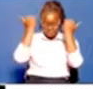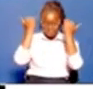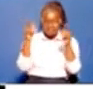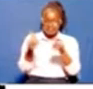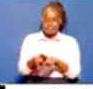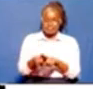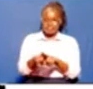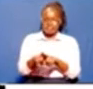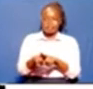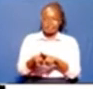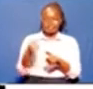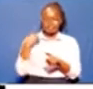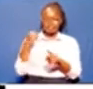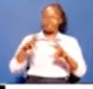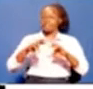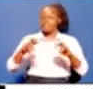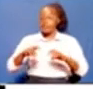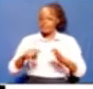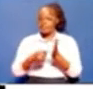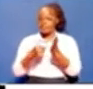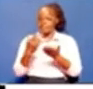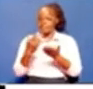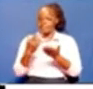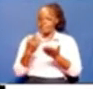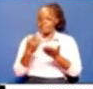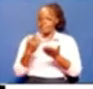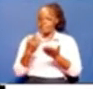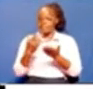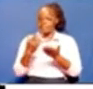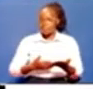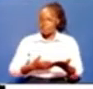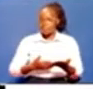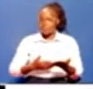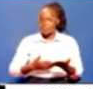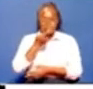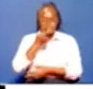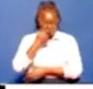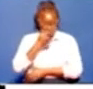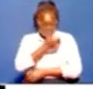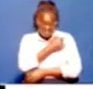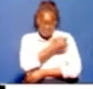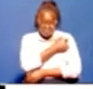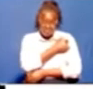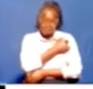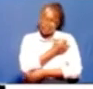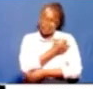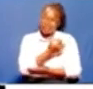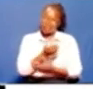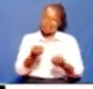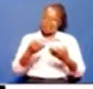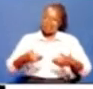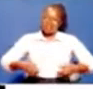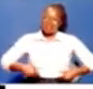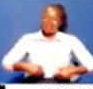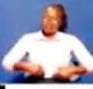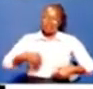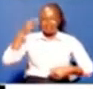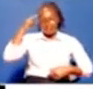hivi majuzi umebaini kuwa uraibu wa mihadarati umesababisha vijana wengi kukumbwa na matatizo ya